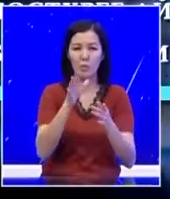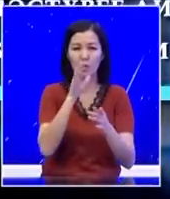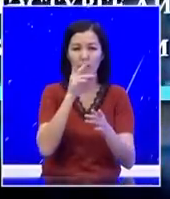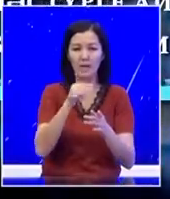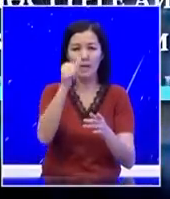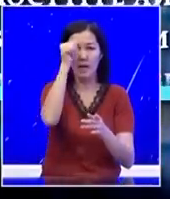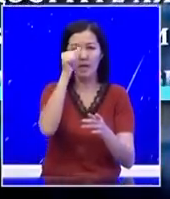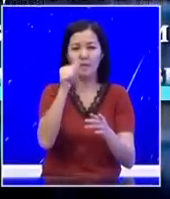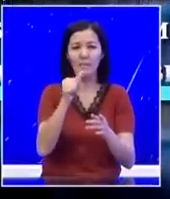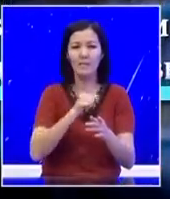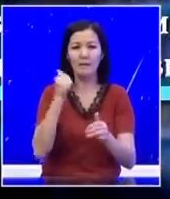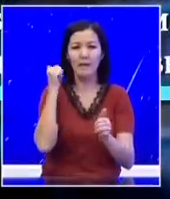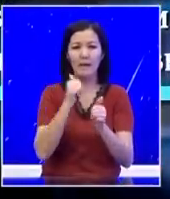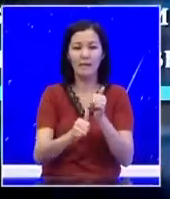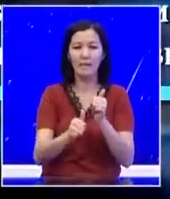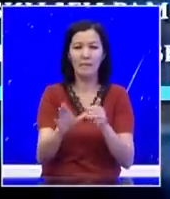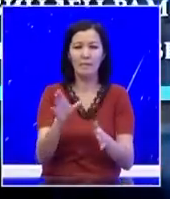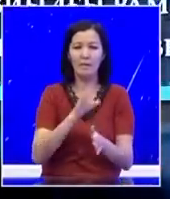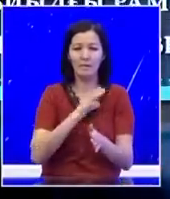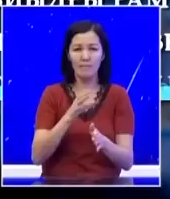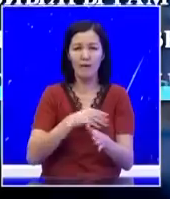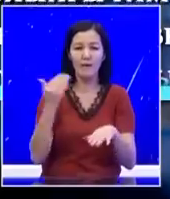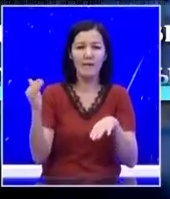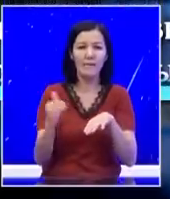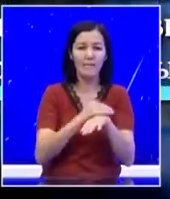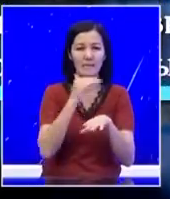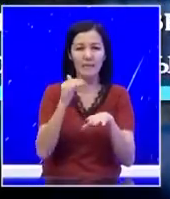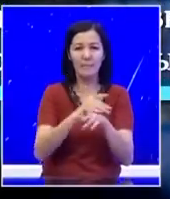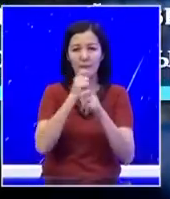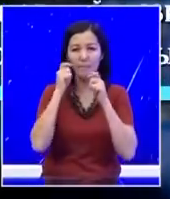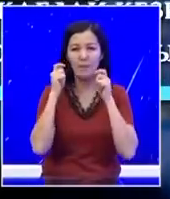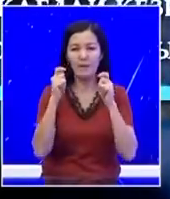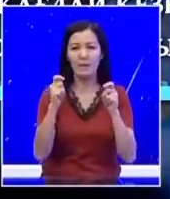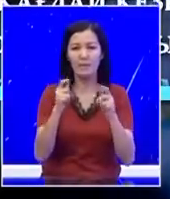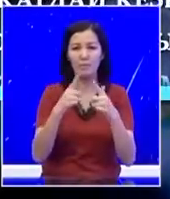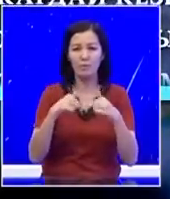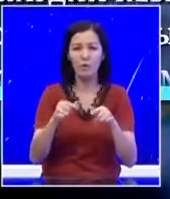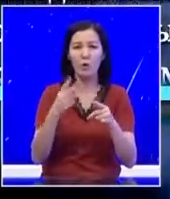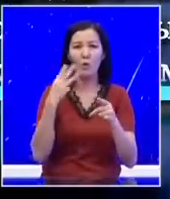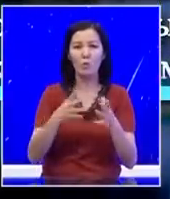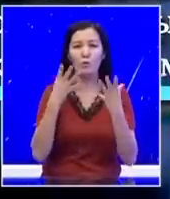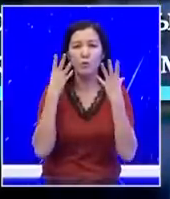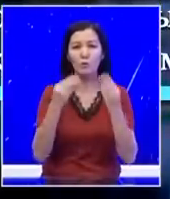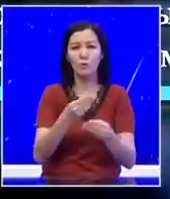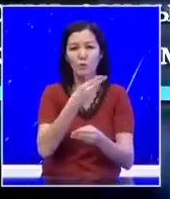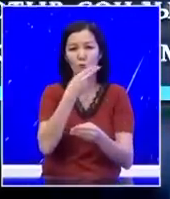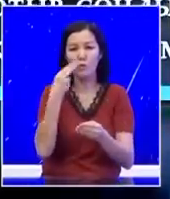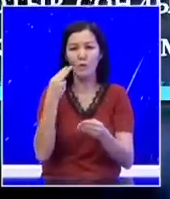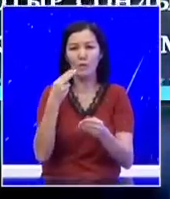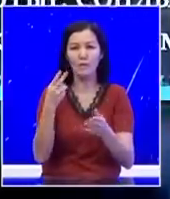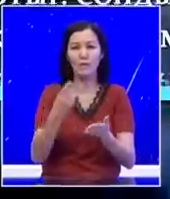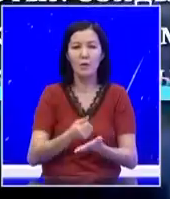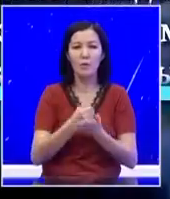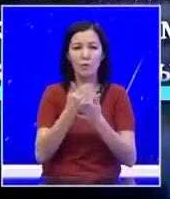кезеңі. Рамазан айында әрдайым ырыспен ынтымақ, ізгілікпен мейірім салтанат құрады. 30 күн оразада мұқтаж жандарды